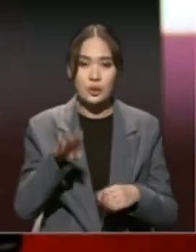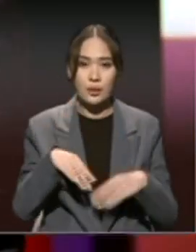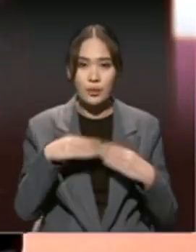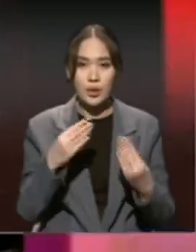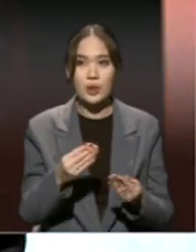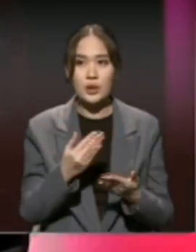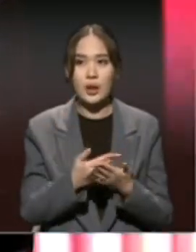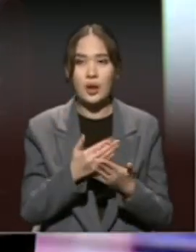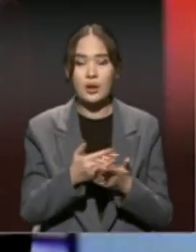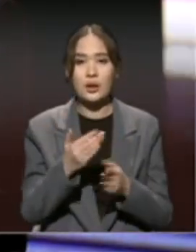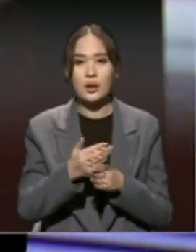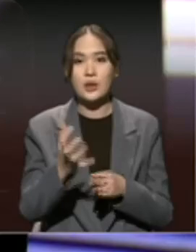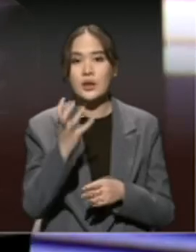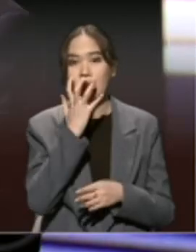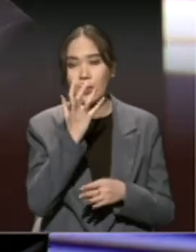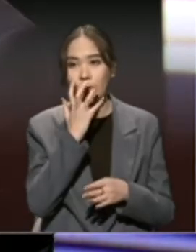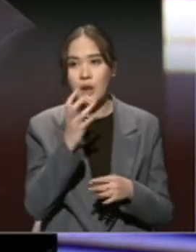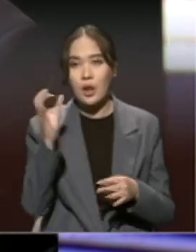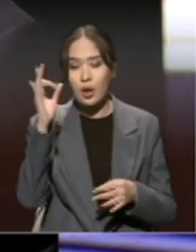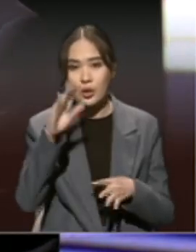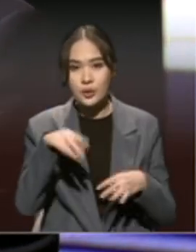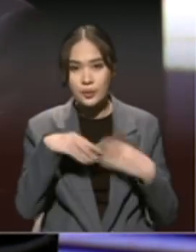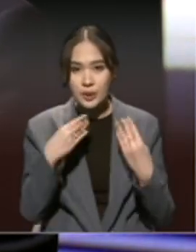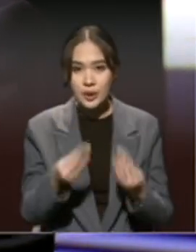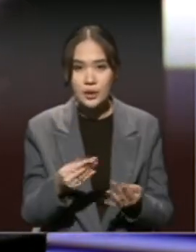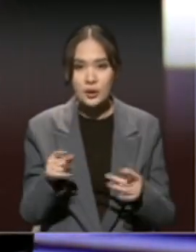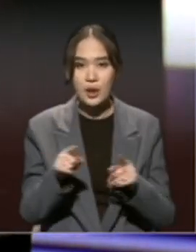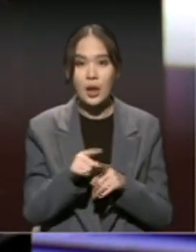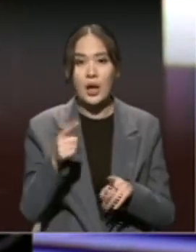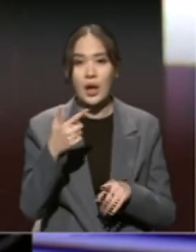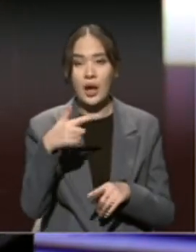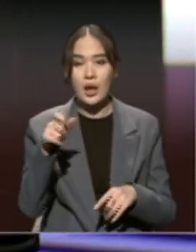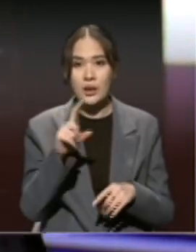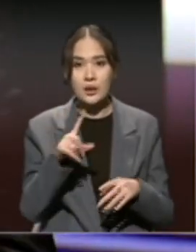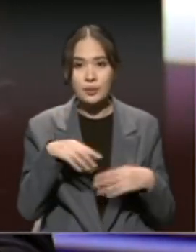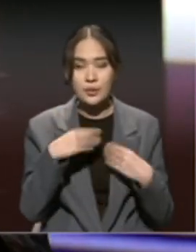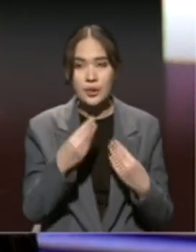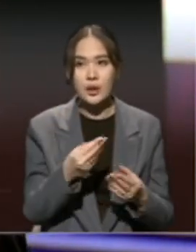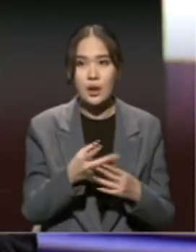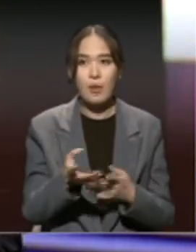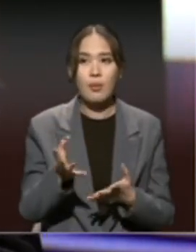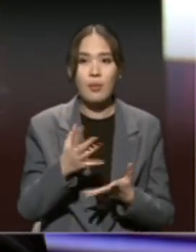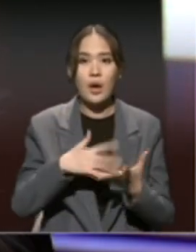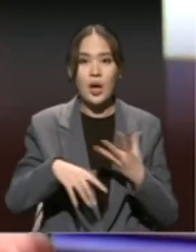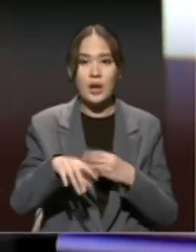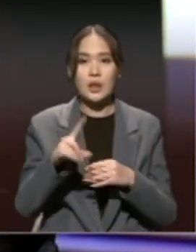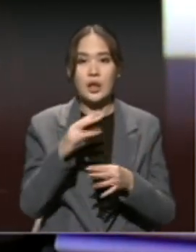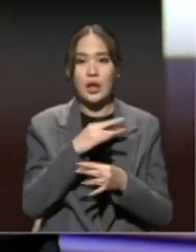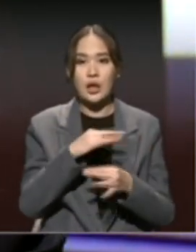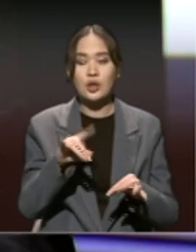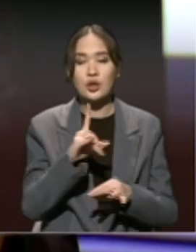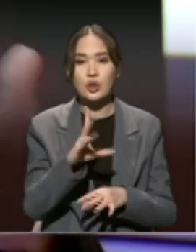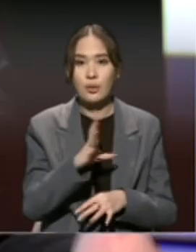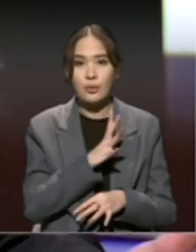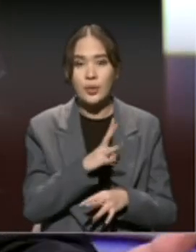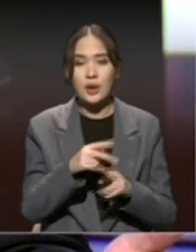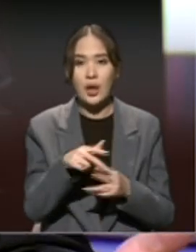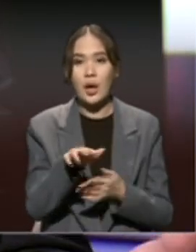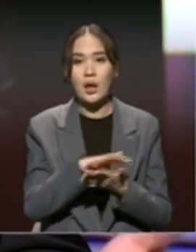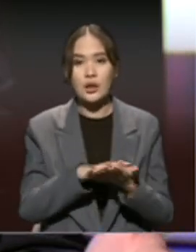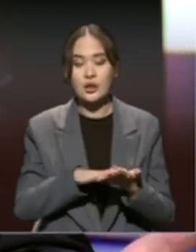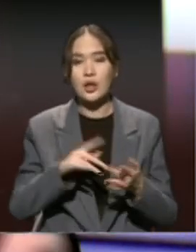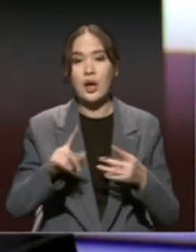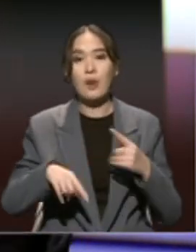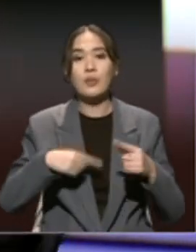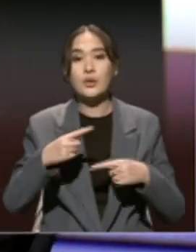одан кейін мынау тепла жылуды да беретін, е? Газ болса газды да беретін, соның бәрін рұқсатында алу үшін де ар жағы не